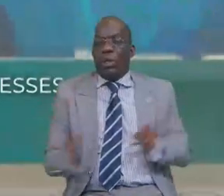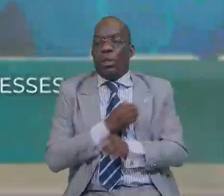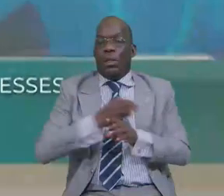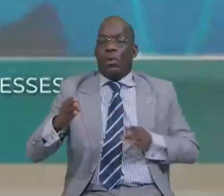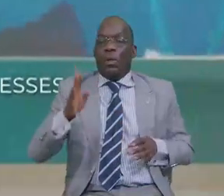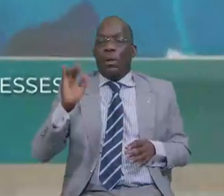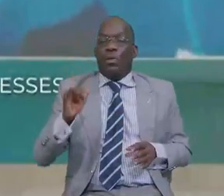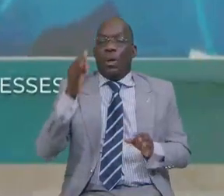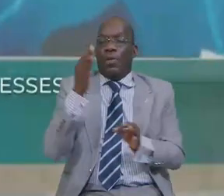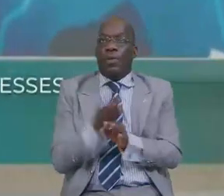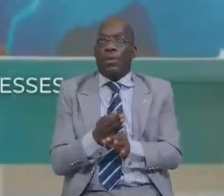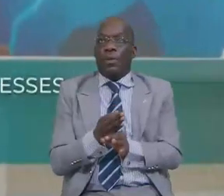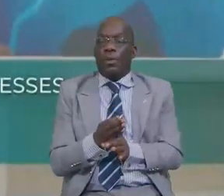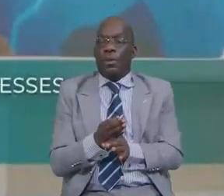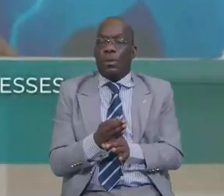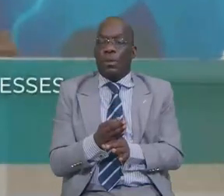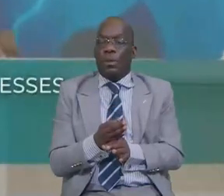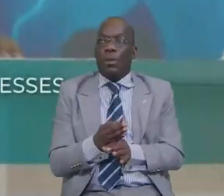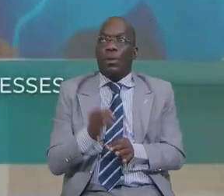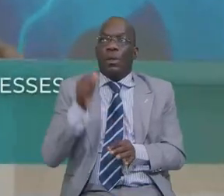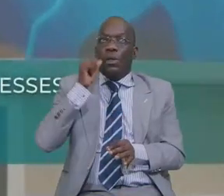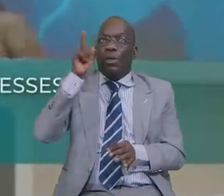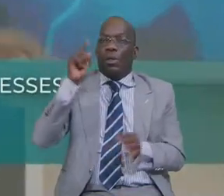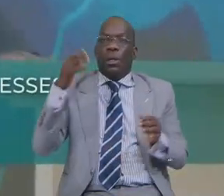foi qu'elle avait